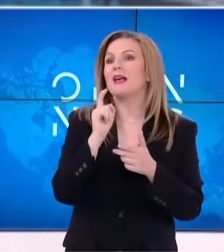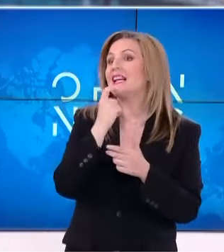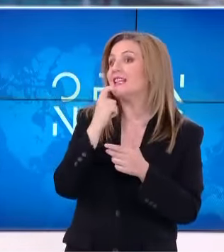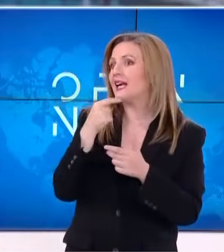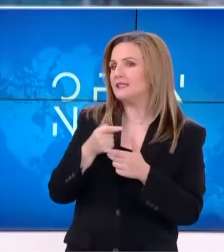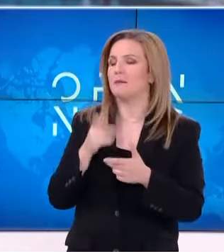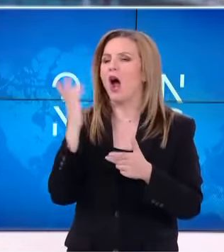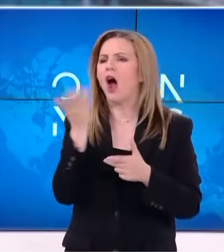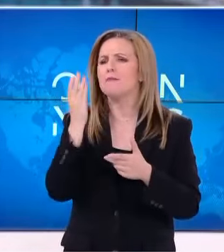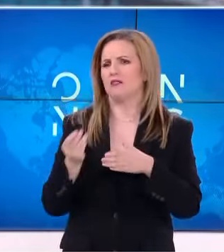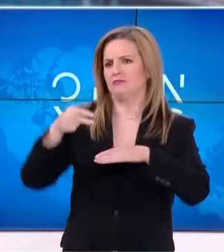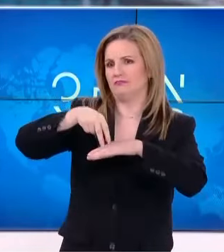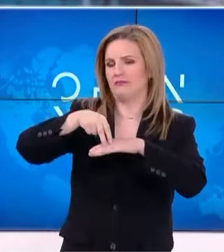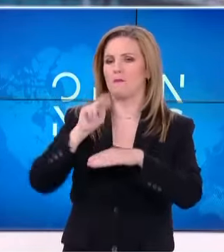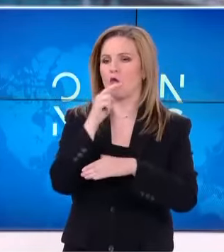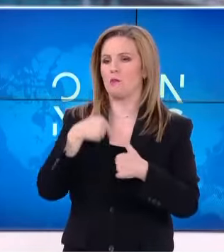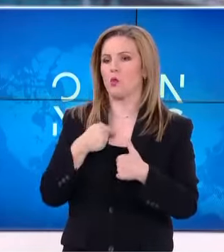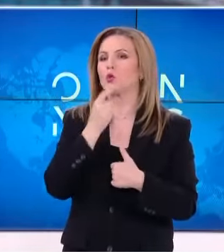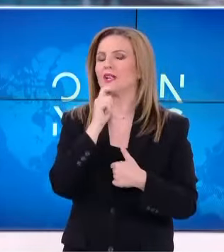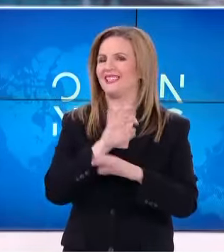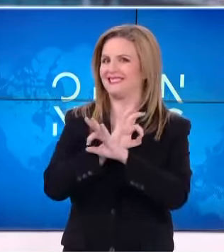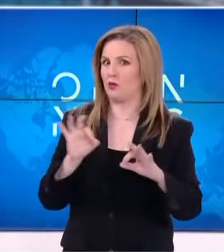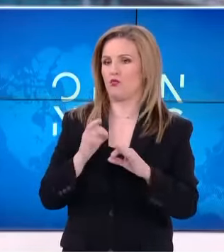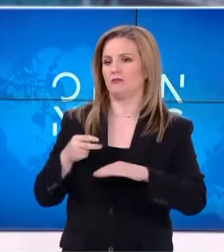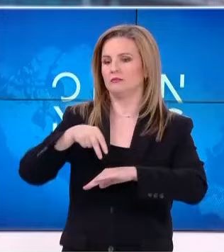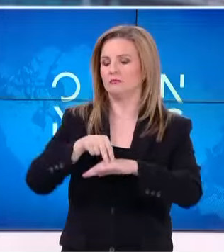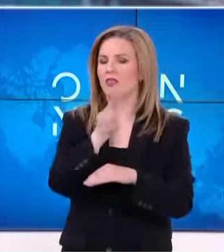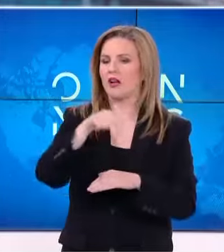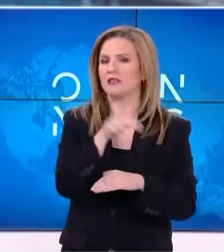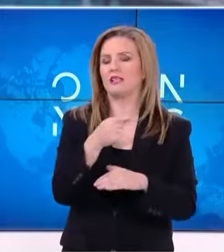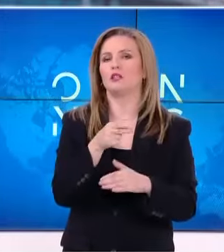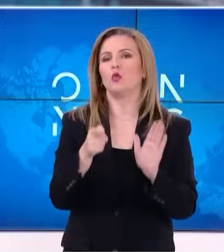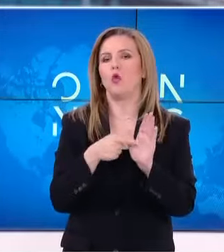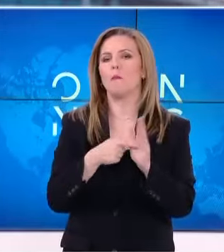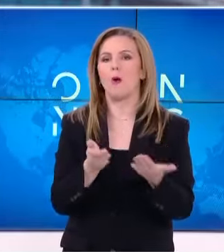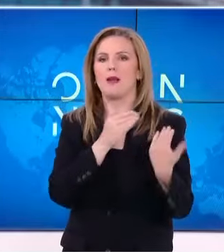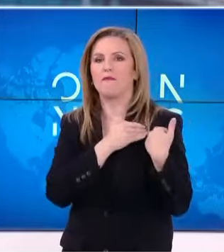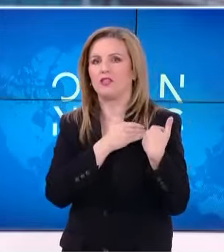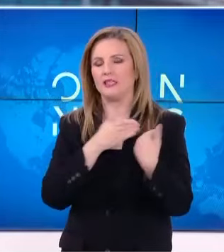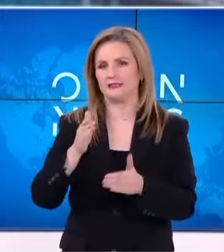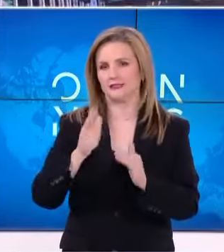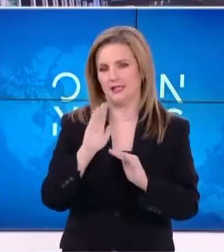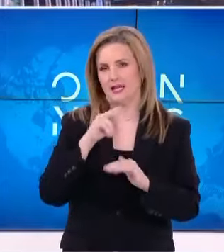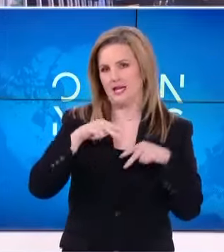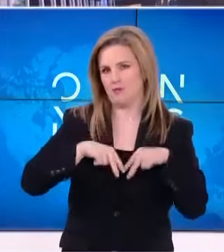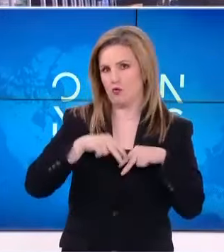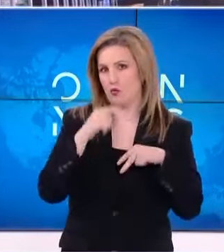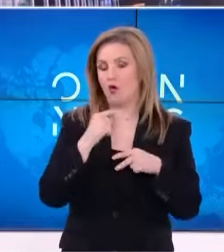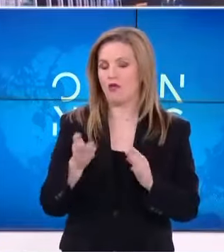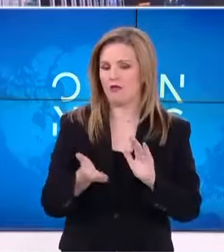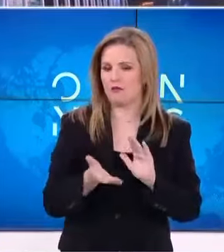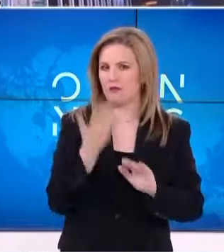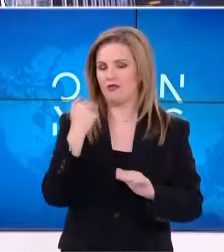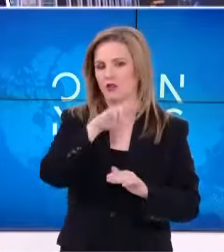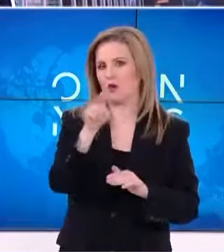είπε ότι όταν γίνει πρωθυπουργός το είπε με βεβαιότητα ότι θα γίνει πρωθυπουργός θα τον καταργήσει άρα να έχετε ένα κοινό τόπο για να σας πάω μη